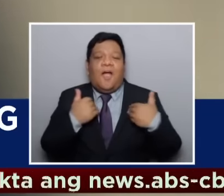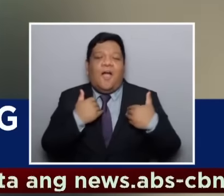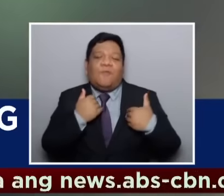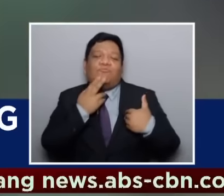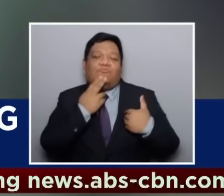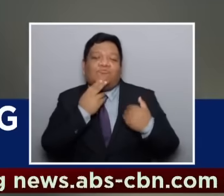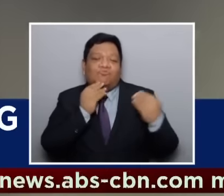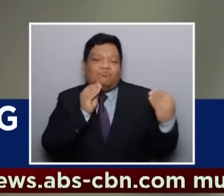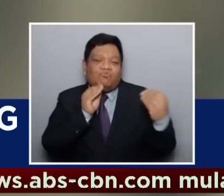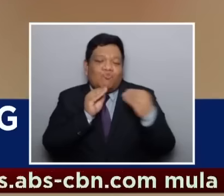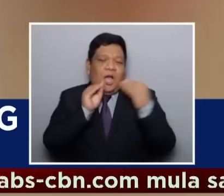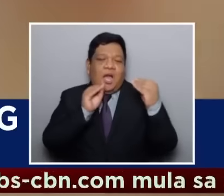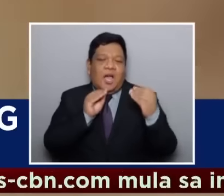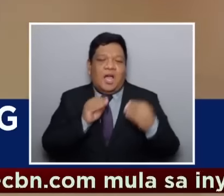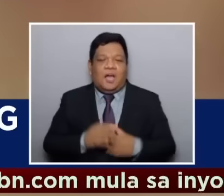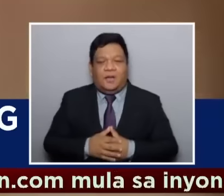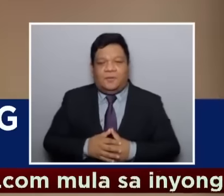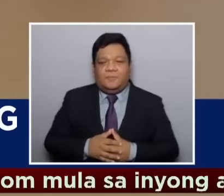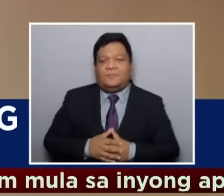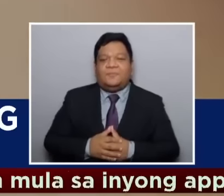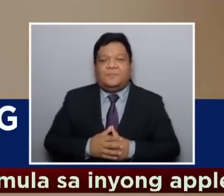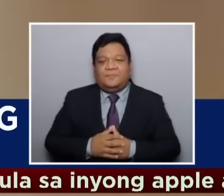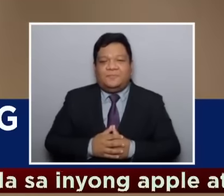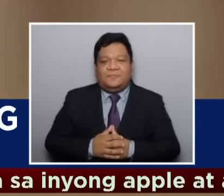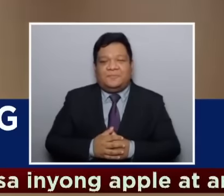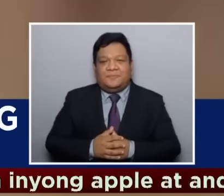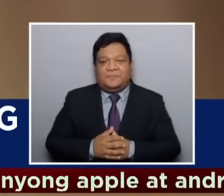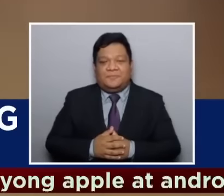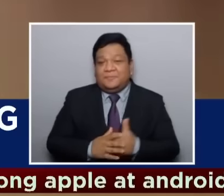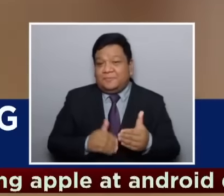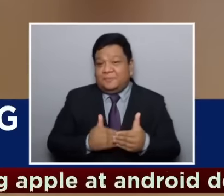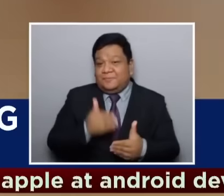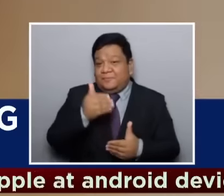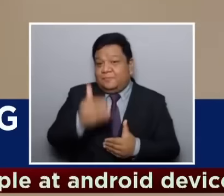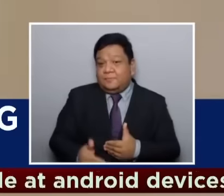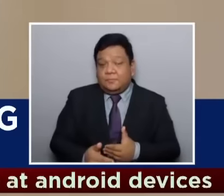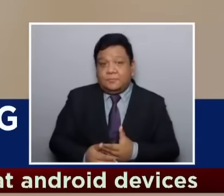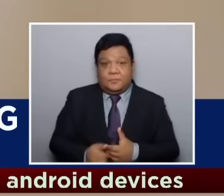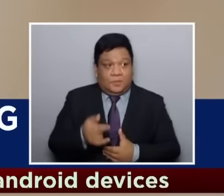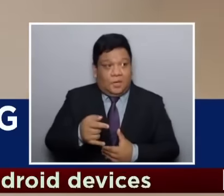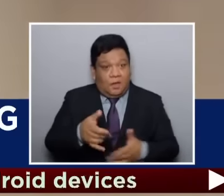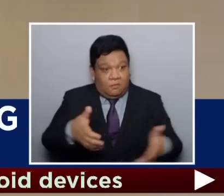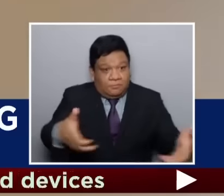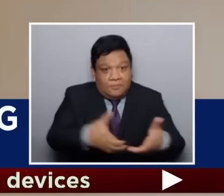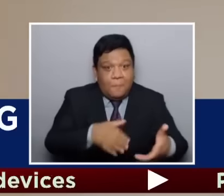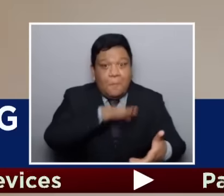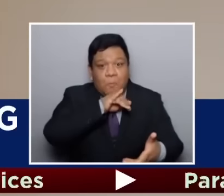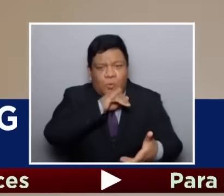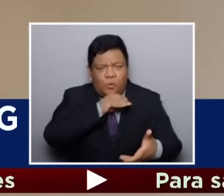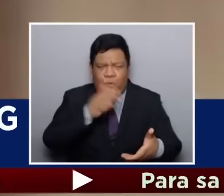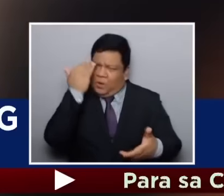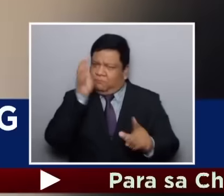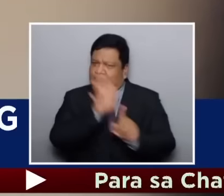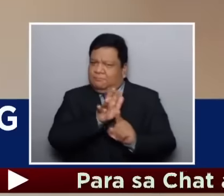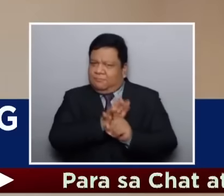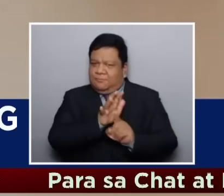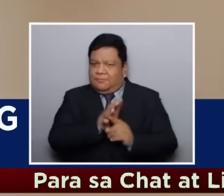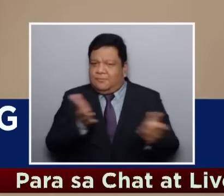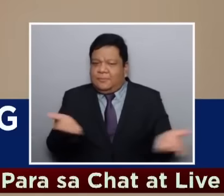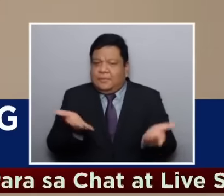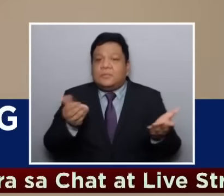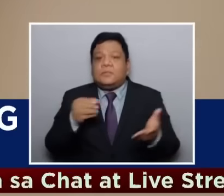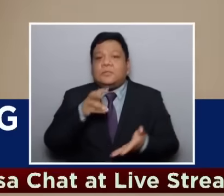kiss. At ano bang bago sa agawang biik? Bakit sikat pa rin to dito sa Farmer's Day sa Baybay